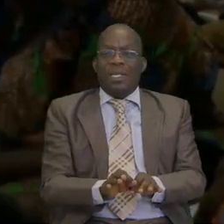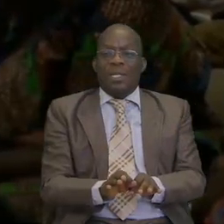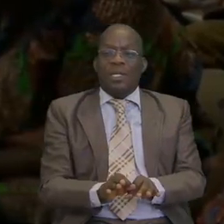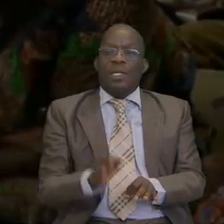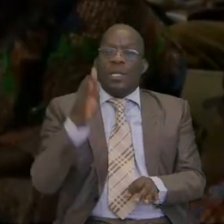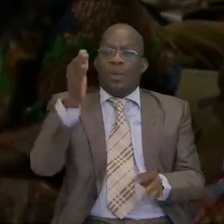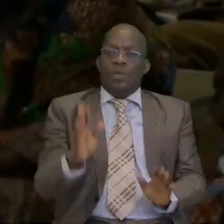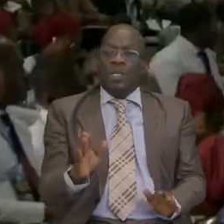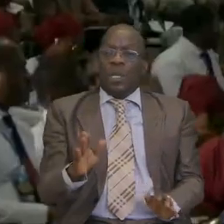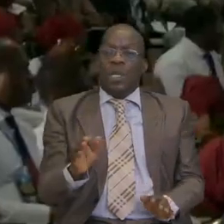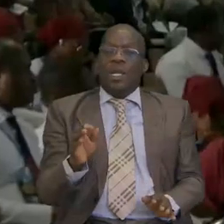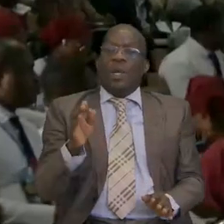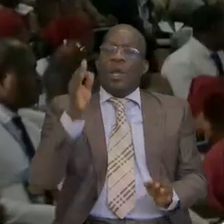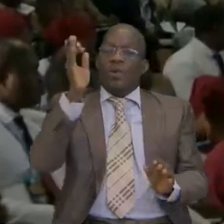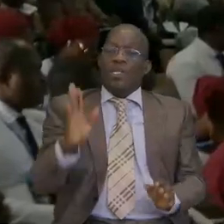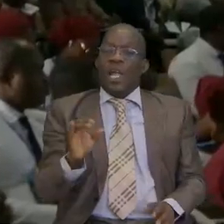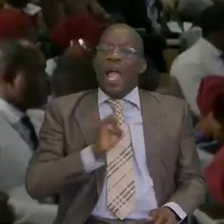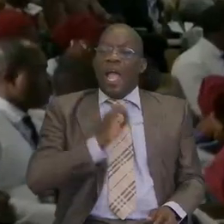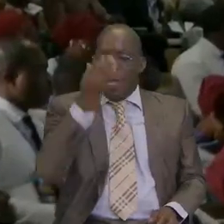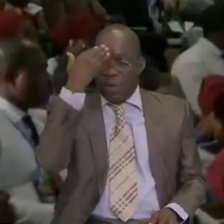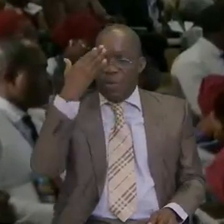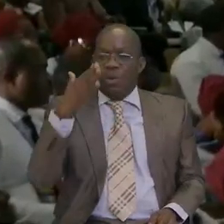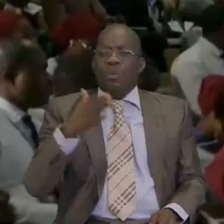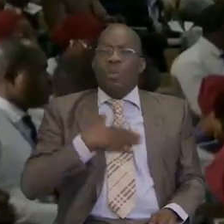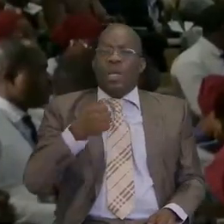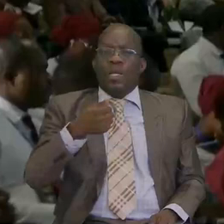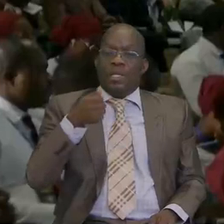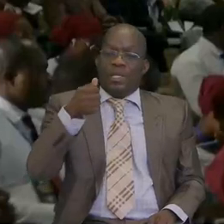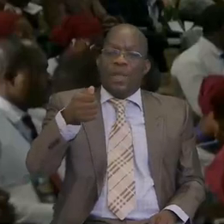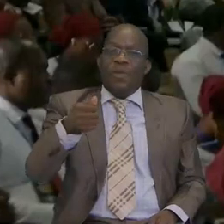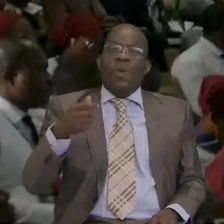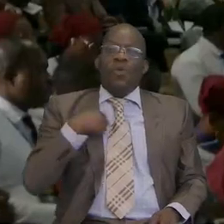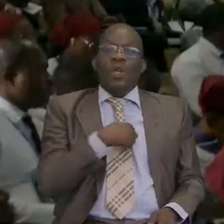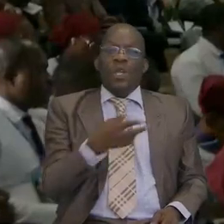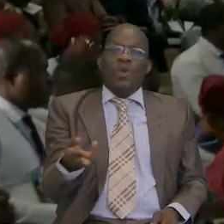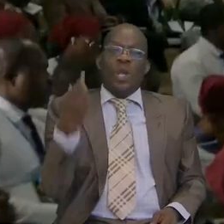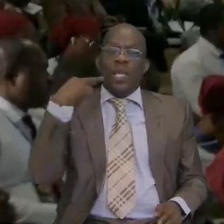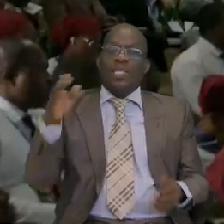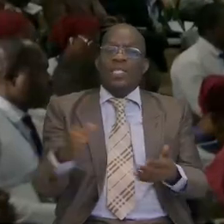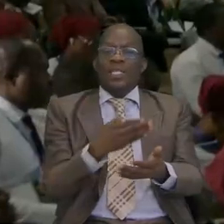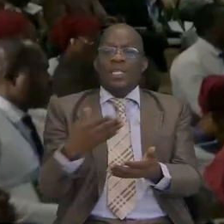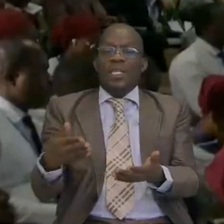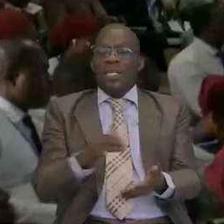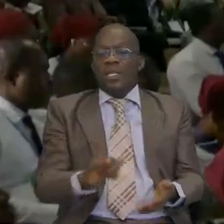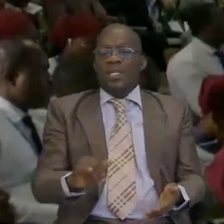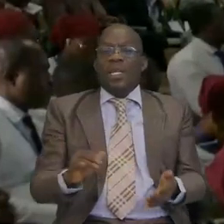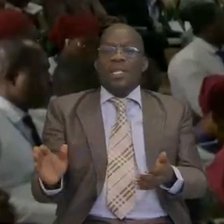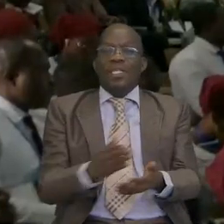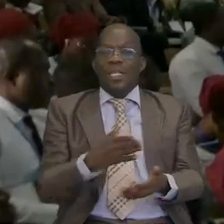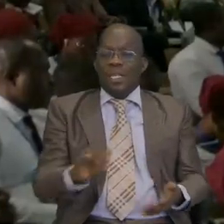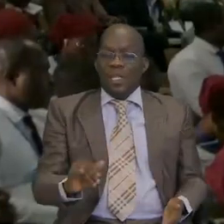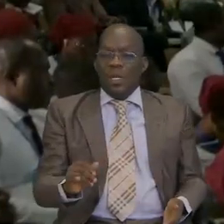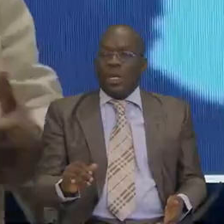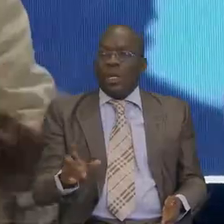que moi-même je connaissais. Et on chantait, on chantait, on chantait. Il n'est pas